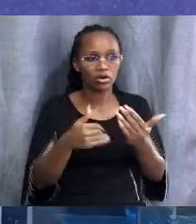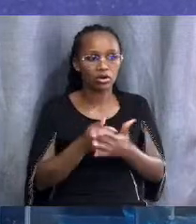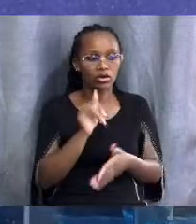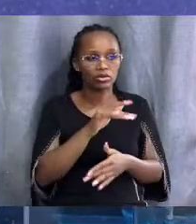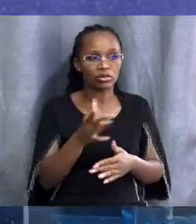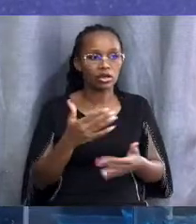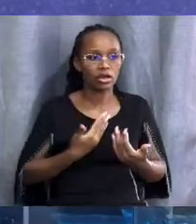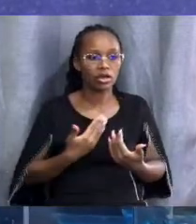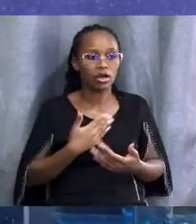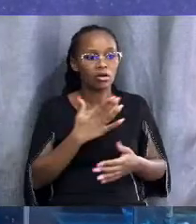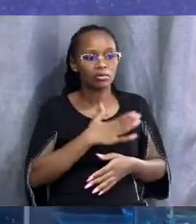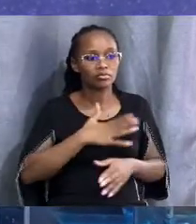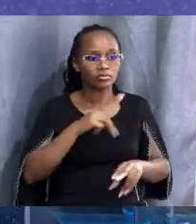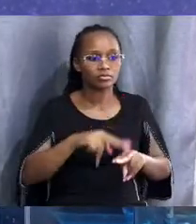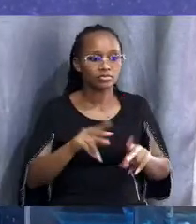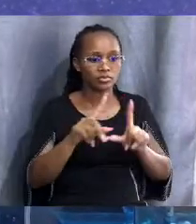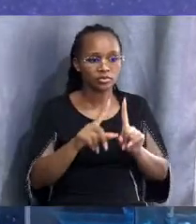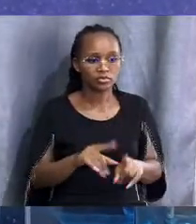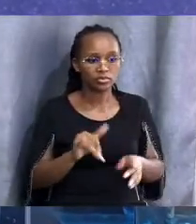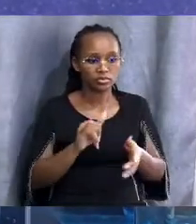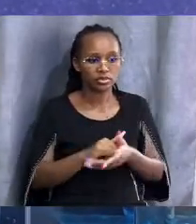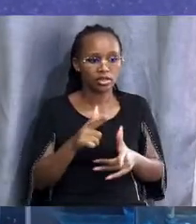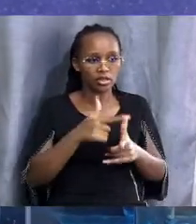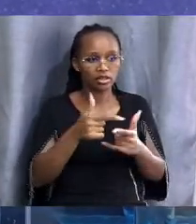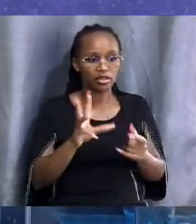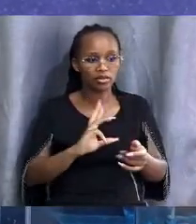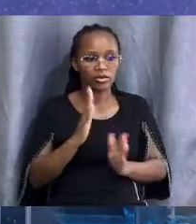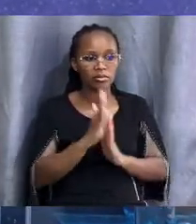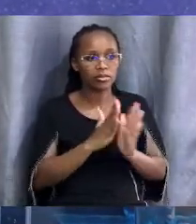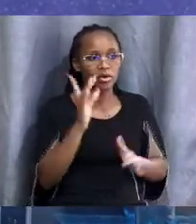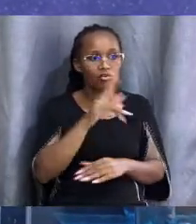wanaingia wasetu. Na pia